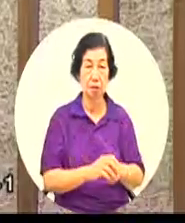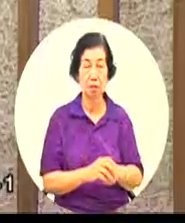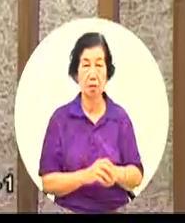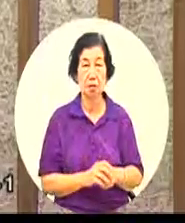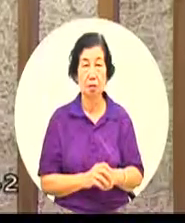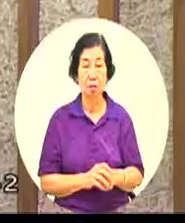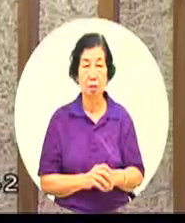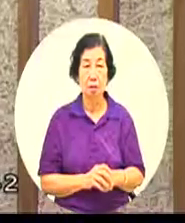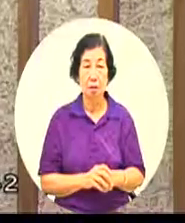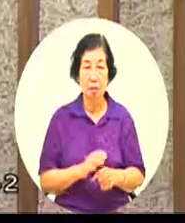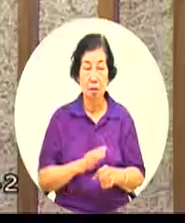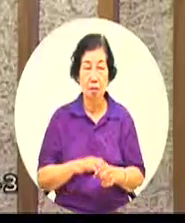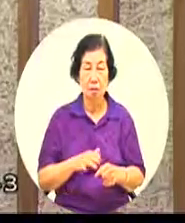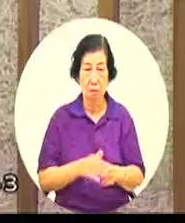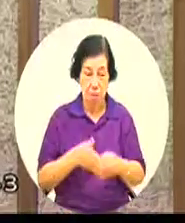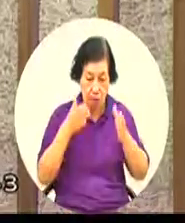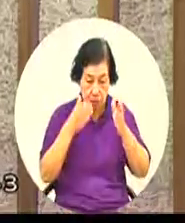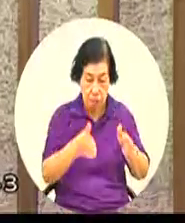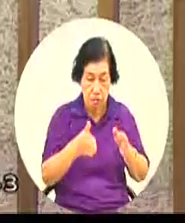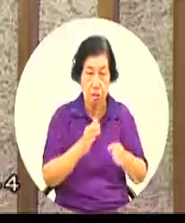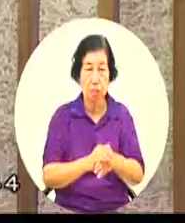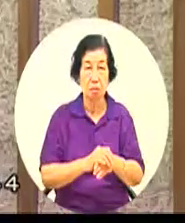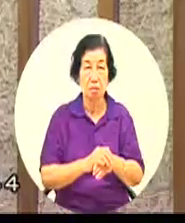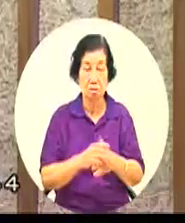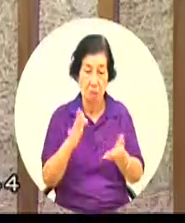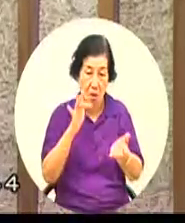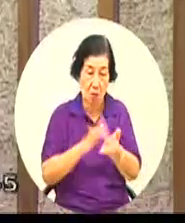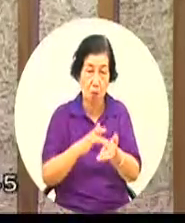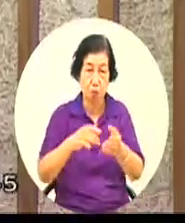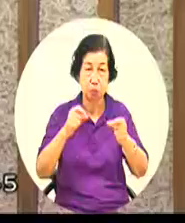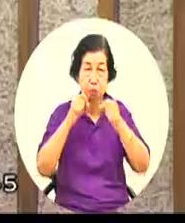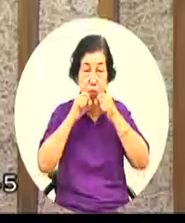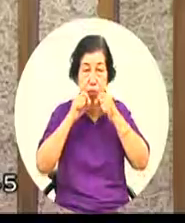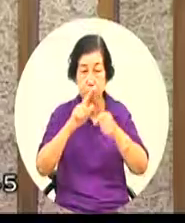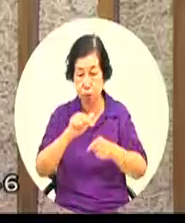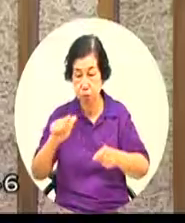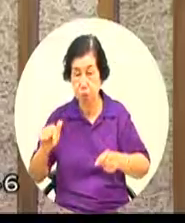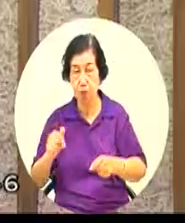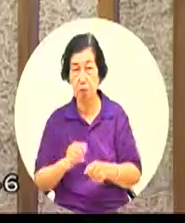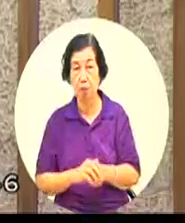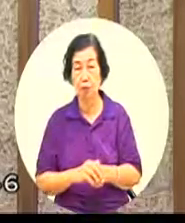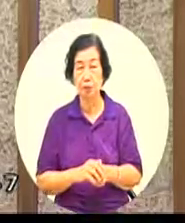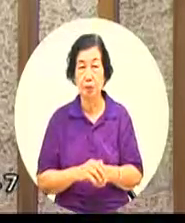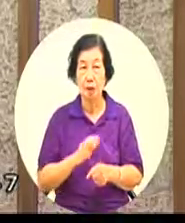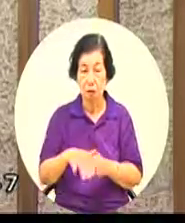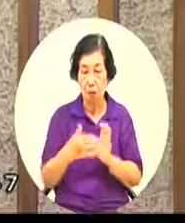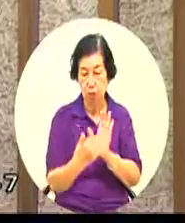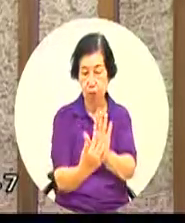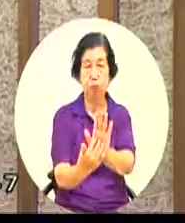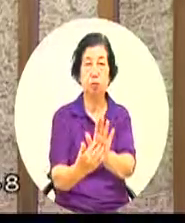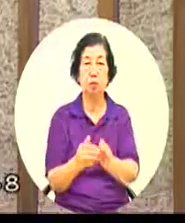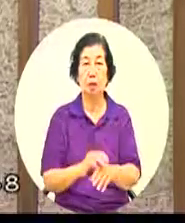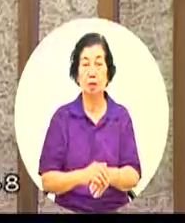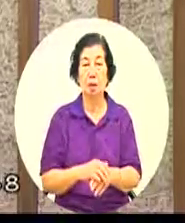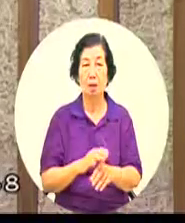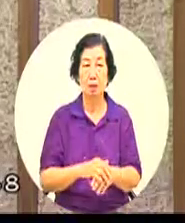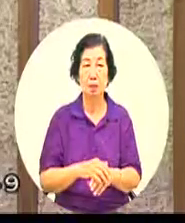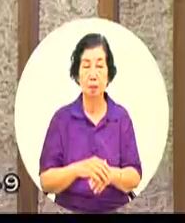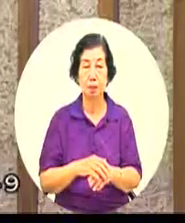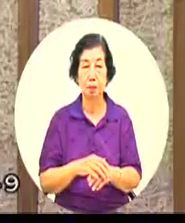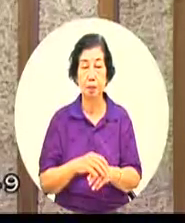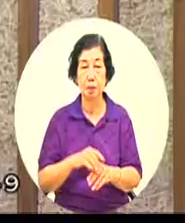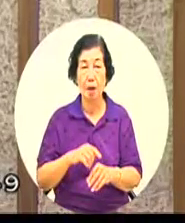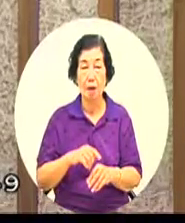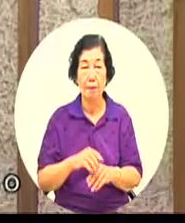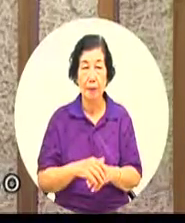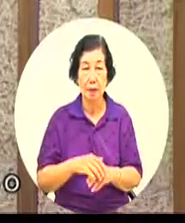对这种新兴的毒品啊，让他们能够有所知道，然后能够拒毒，不要再误食啊，还是说受同侪的影